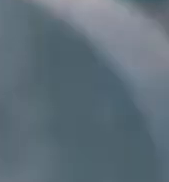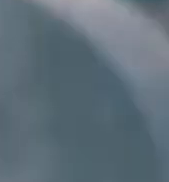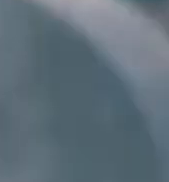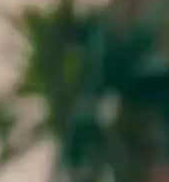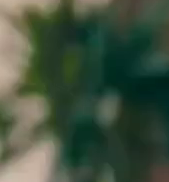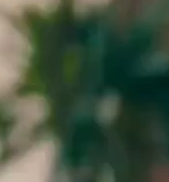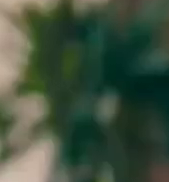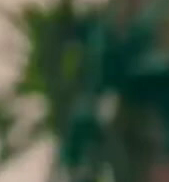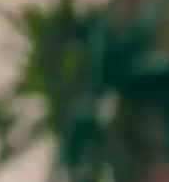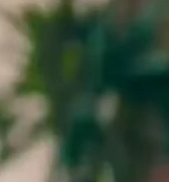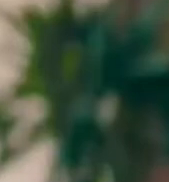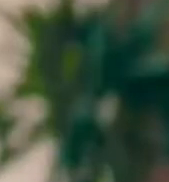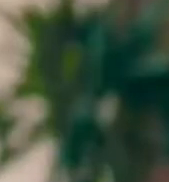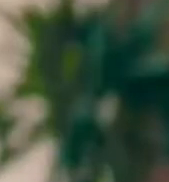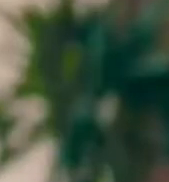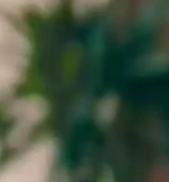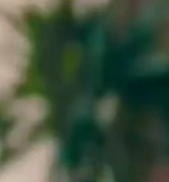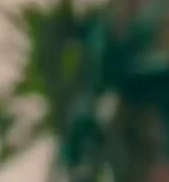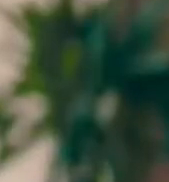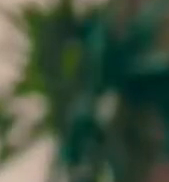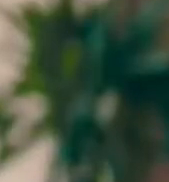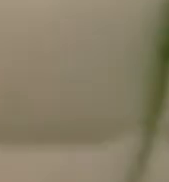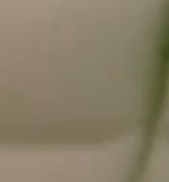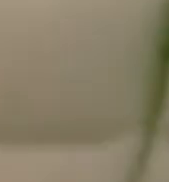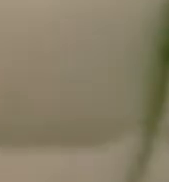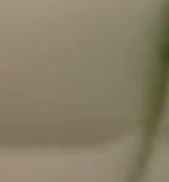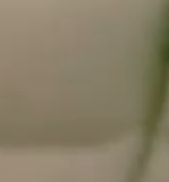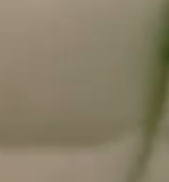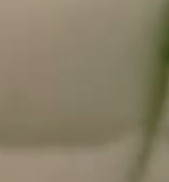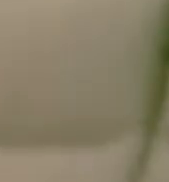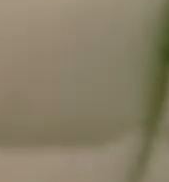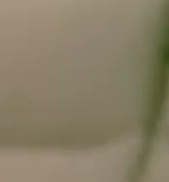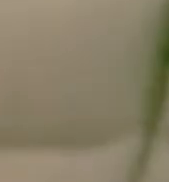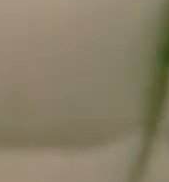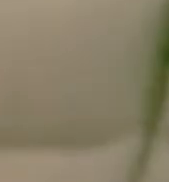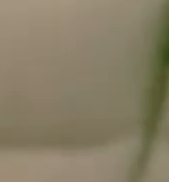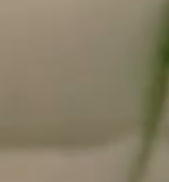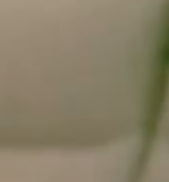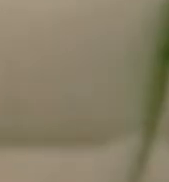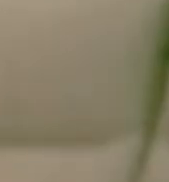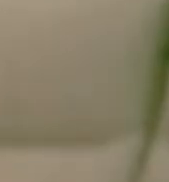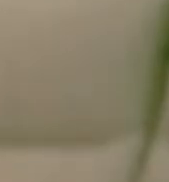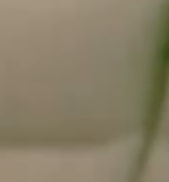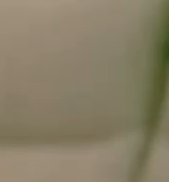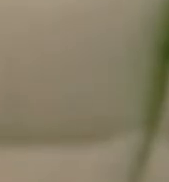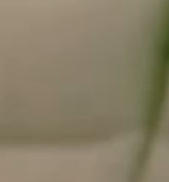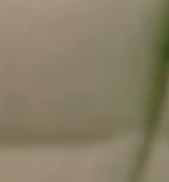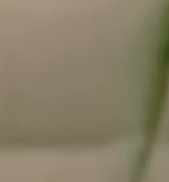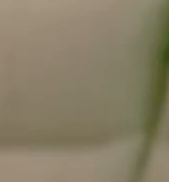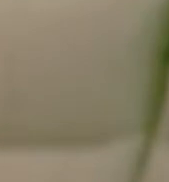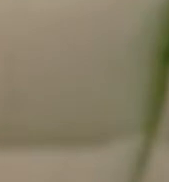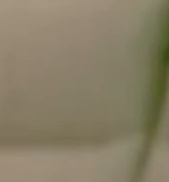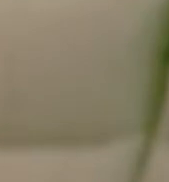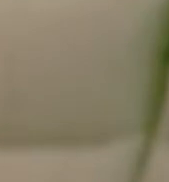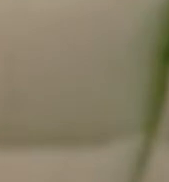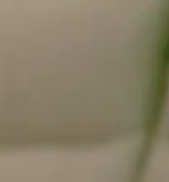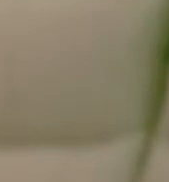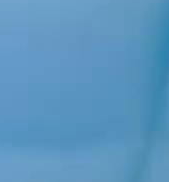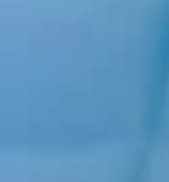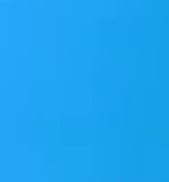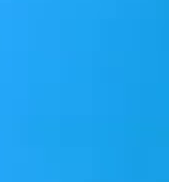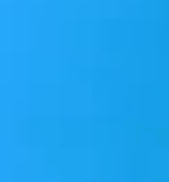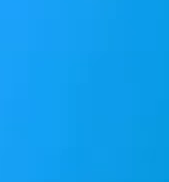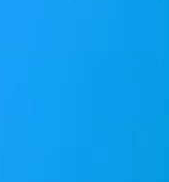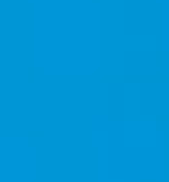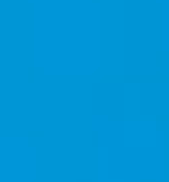Jangan pernah lepas masker saat bertemu orang lain. Mari disiplin. Indonesia pulih, Indonesia bisa.